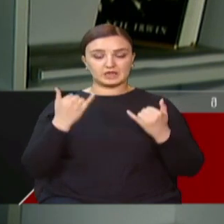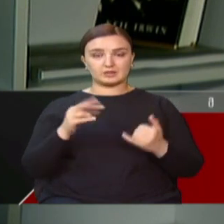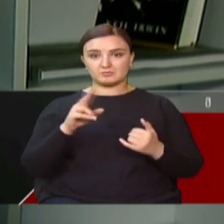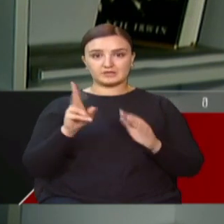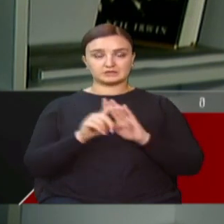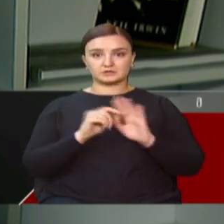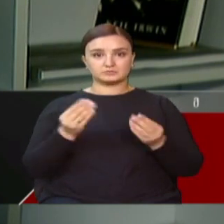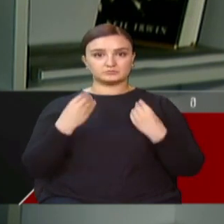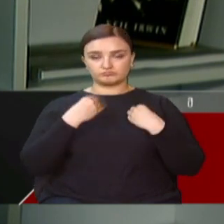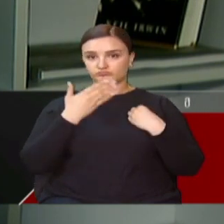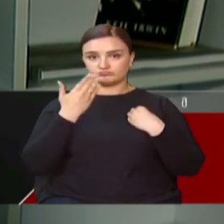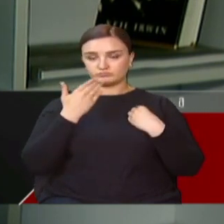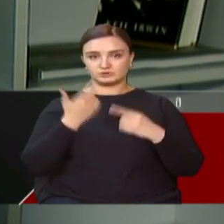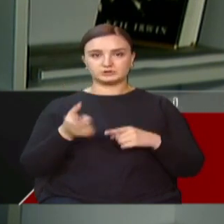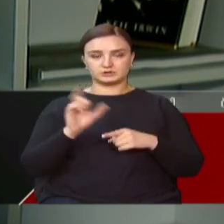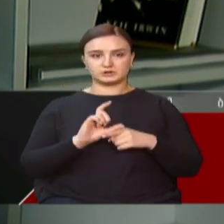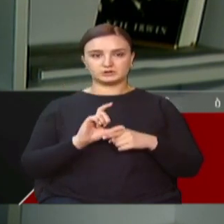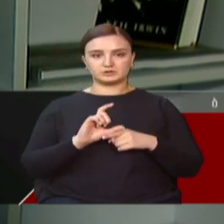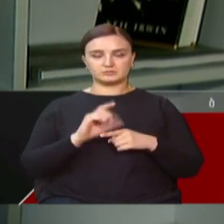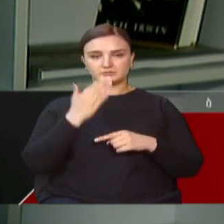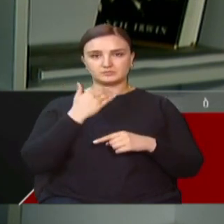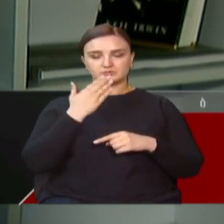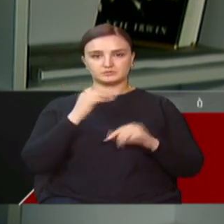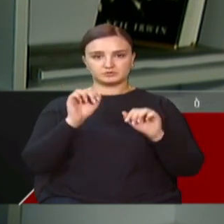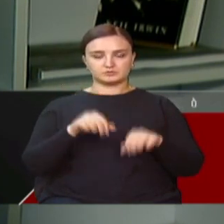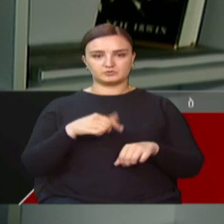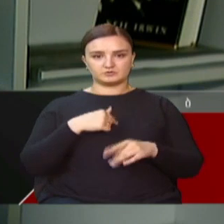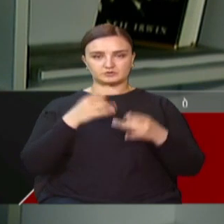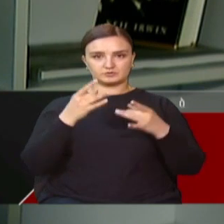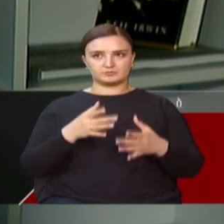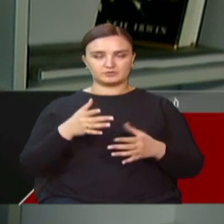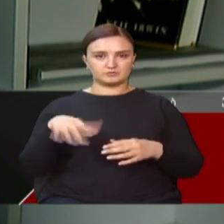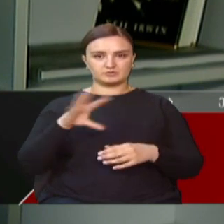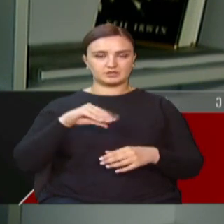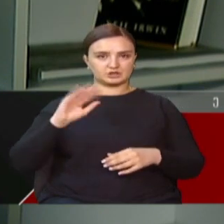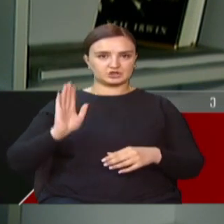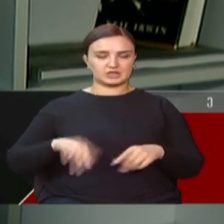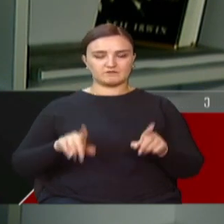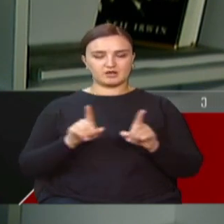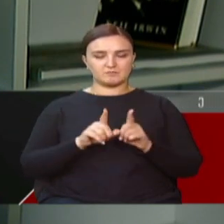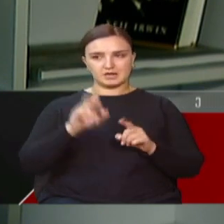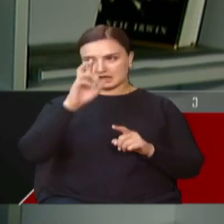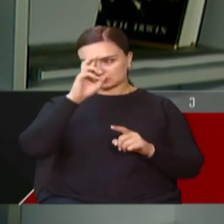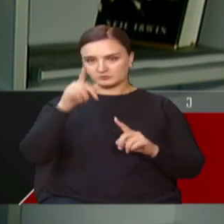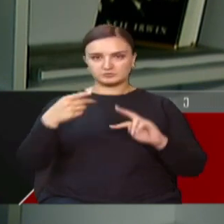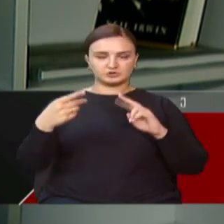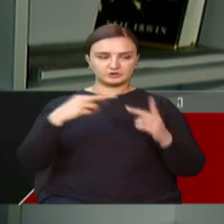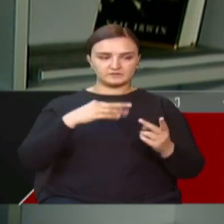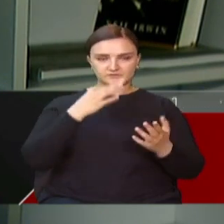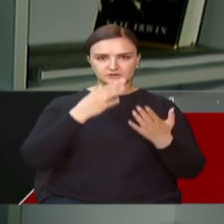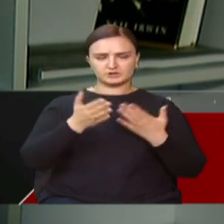მოგცეს კანდიდატის სტატუსი ძალიან მარტივად შეიძლება ჩვენზე უბრალოდ ხელი ჩაიქნიონ და ის კი არ იყოს რომ აი ხელისუფლებას შევცვლით და